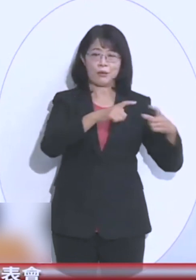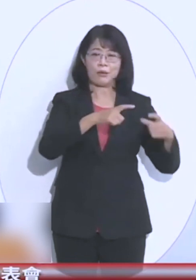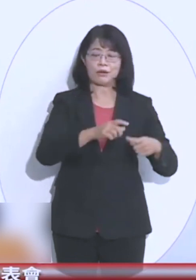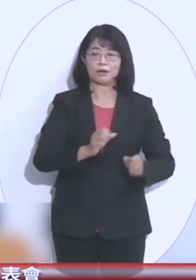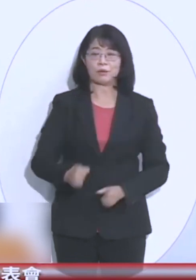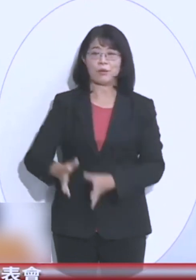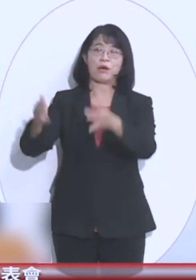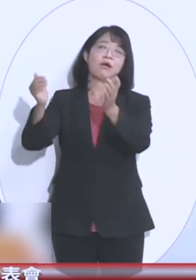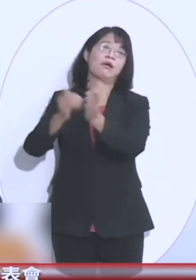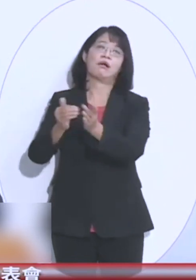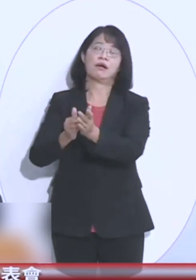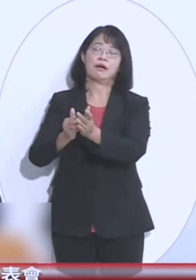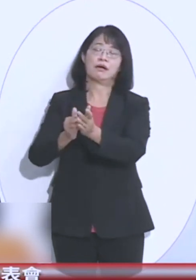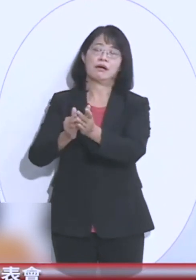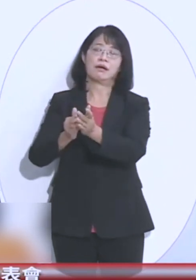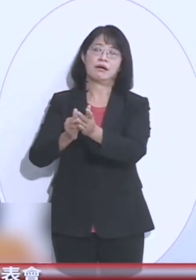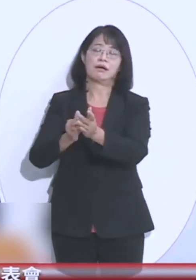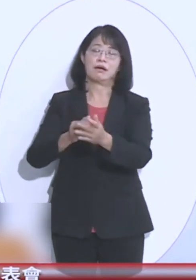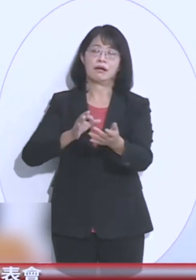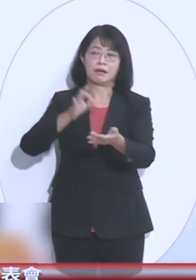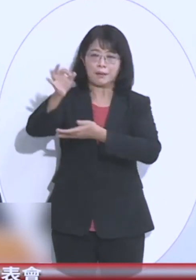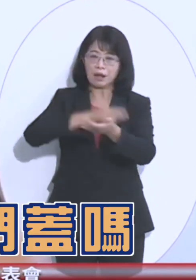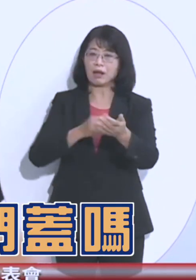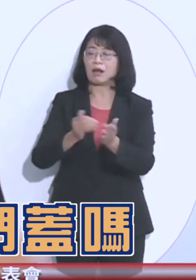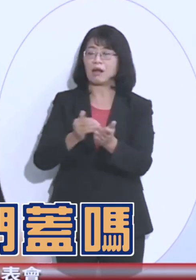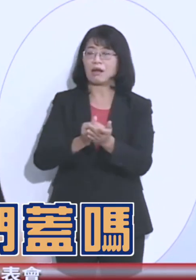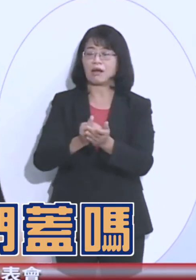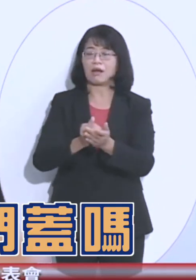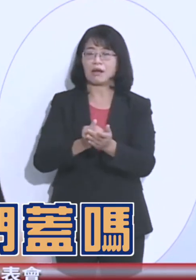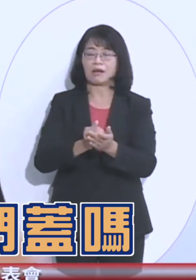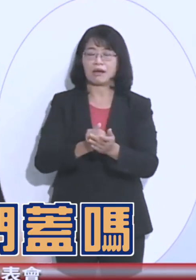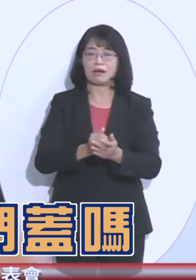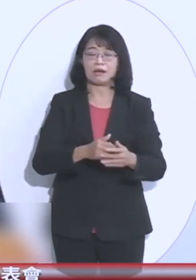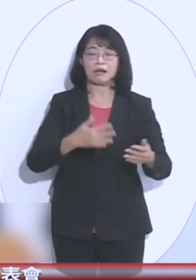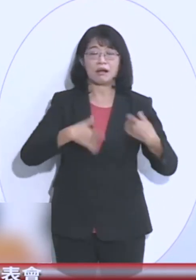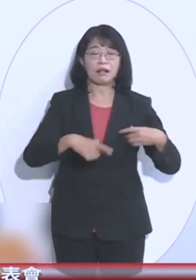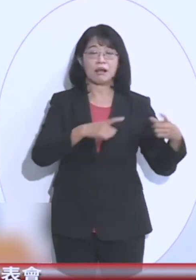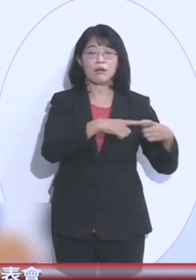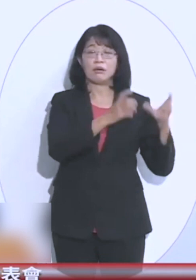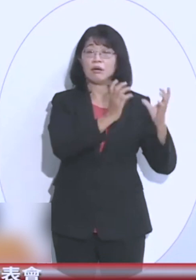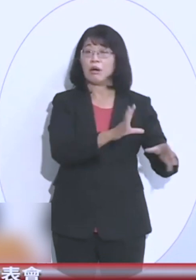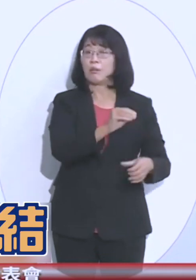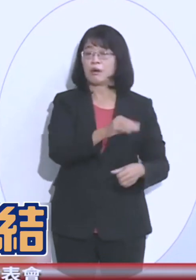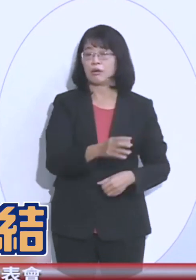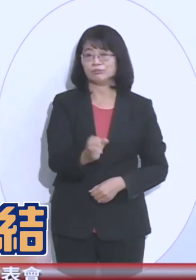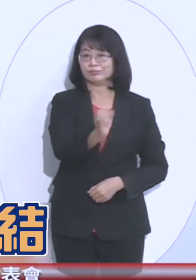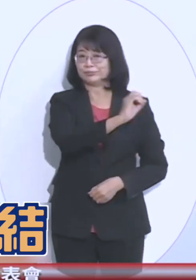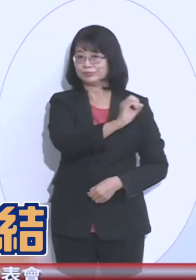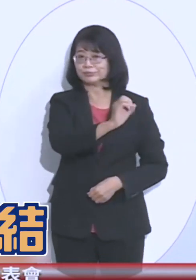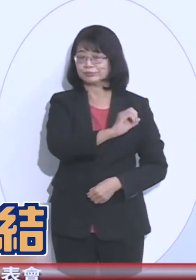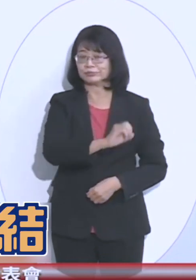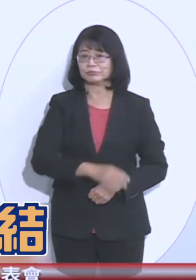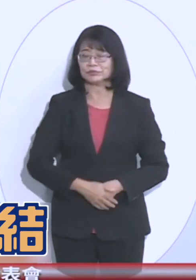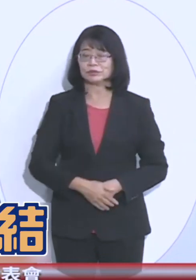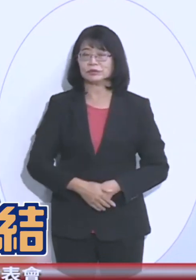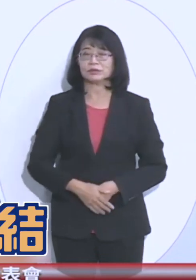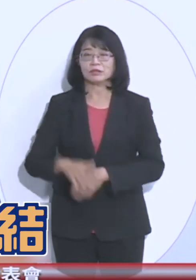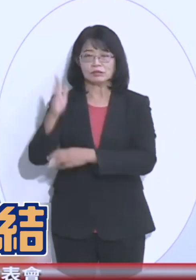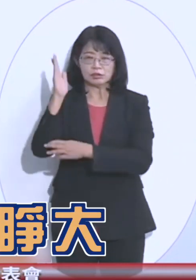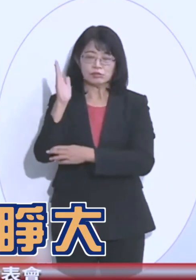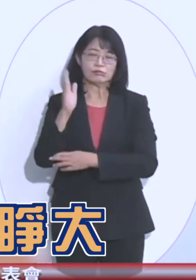楼起了，钱卖了，儿童乐园有甲咱起无？没有，这嘛是官商勾